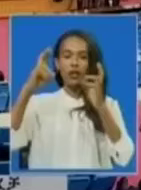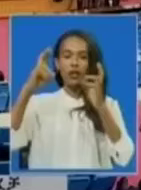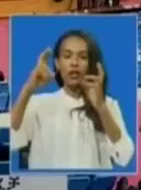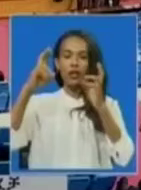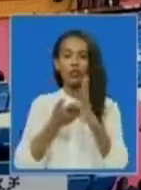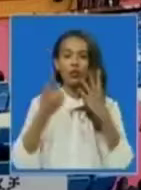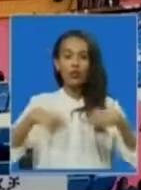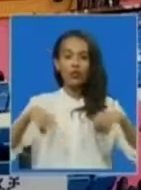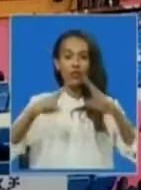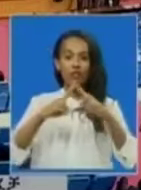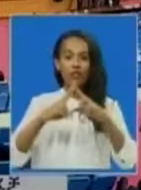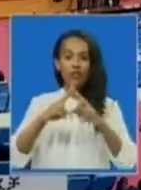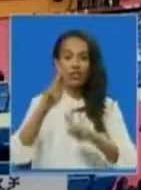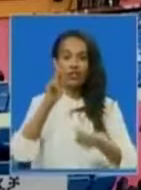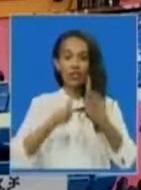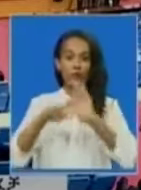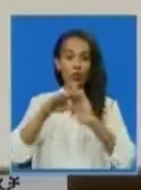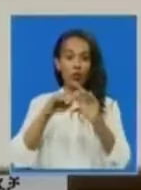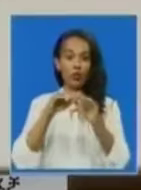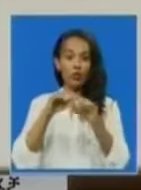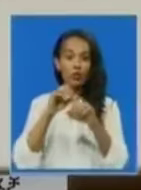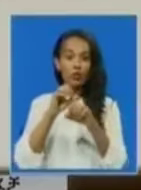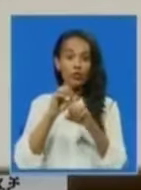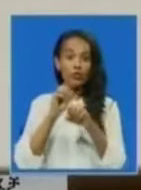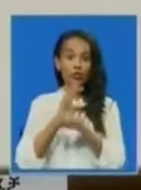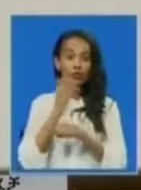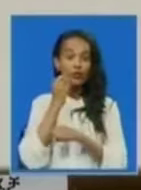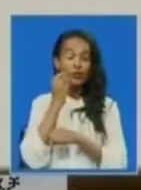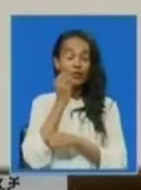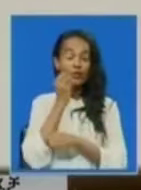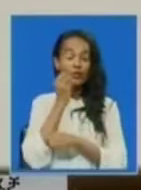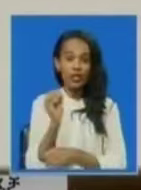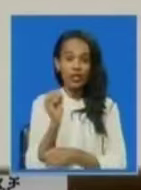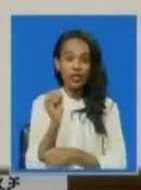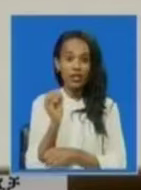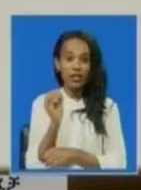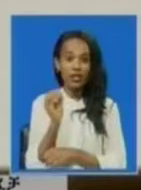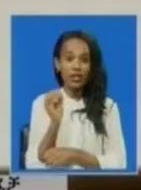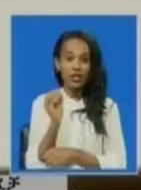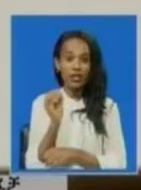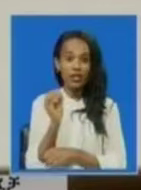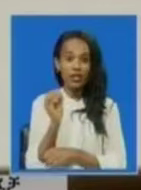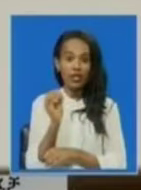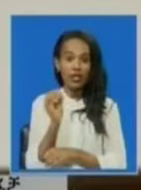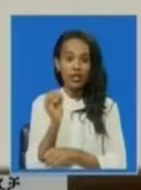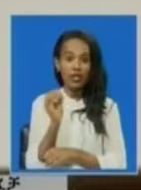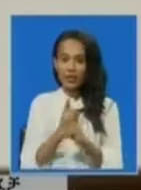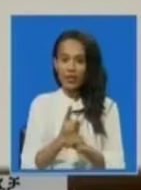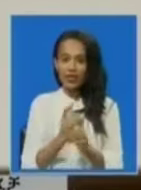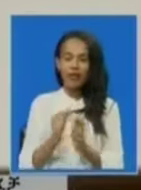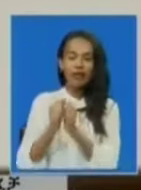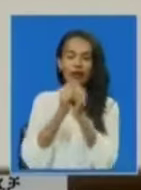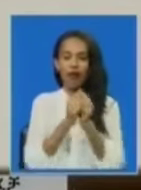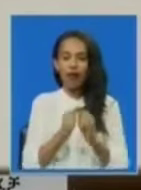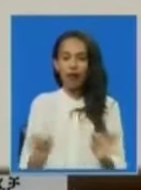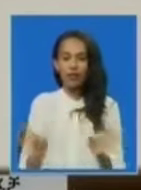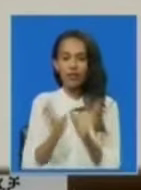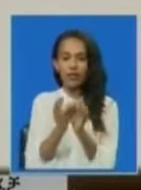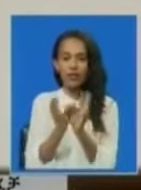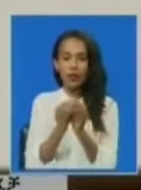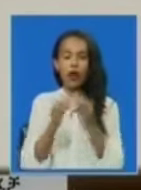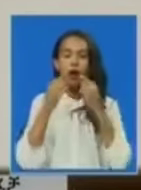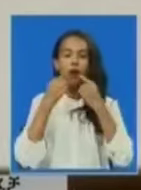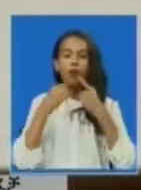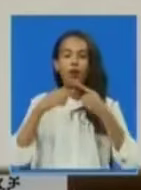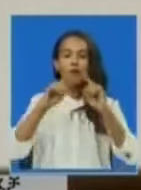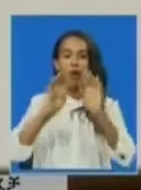በምክር ቤቱ መክፈቻ ላይ የፌዴሪ ፕሬዝዳንት ሳህለወርቅ ዘውዴ በሀገሪቱ ባለፈው ዓመት የተከናወኑ ተግባራትን ዳሰዋል። ፕሬዝዳንቷ በንግግራቸውም